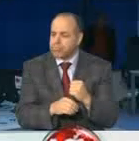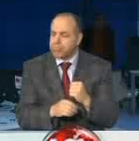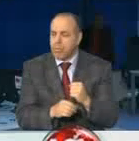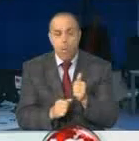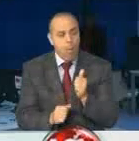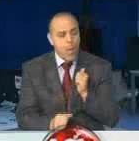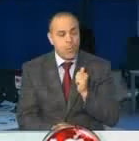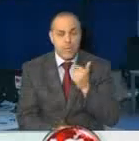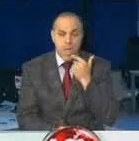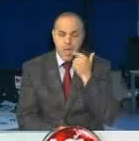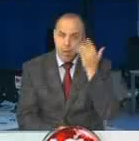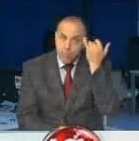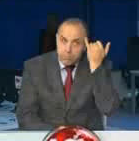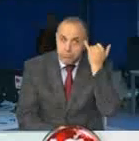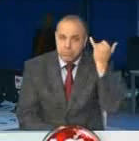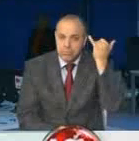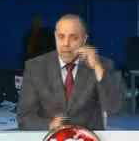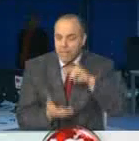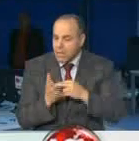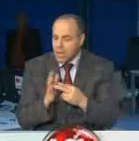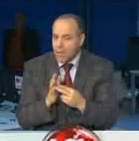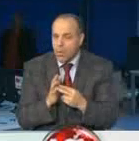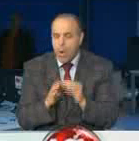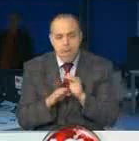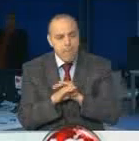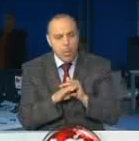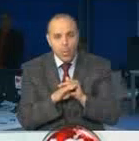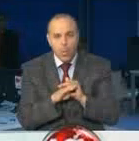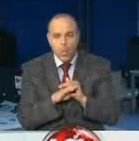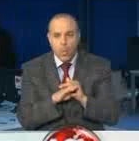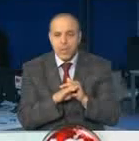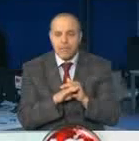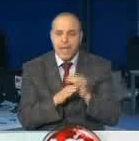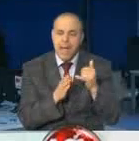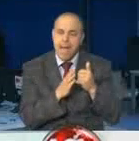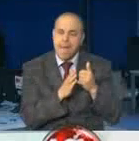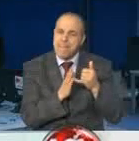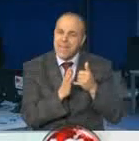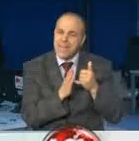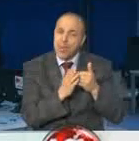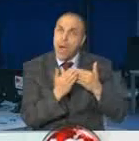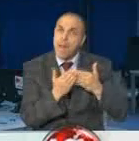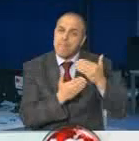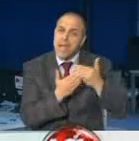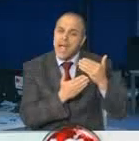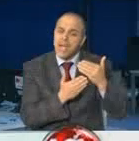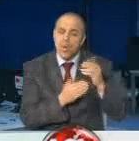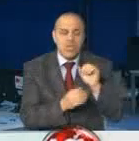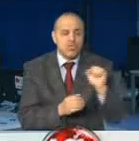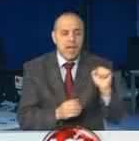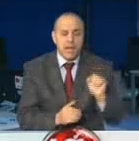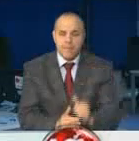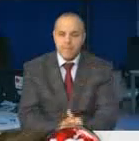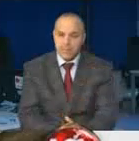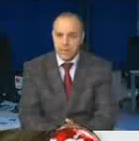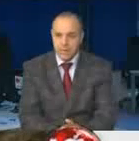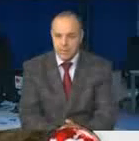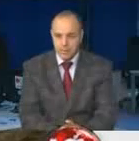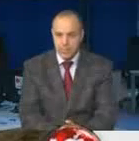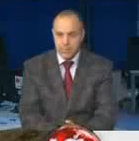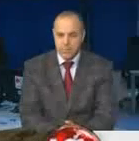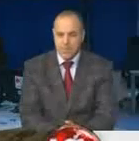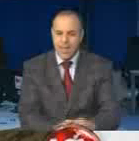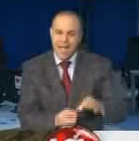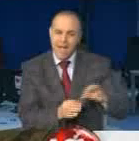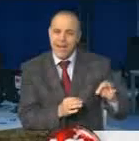متفردة مستوحاة تقنية وموضوعا من محيط شننية الثقافي والمعماري والاجتماعي. في